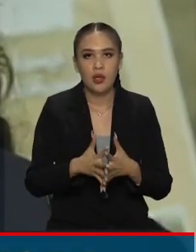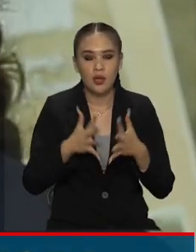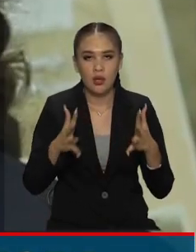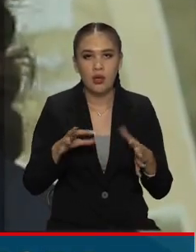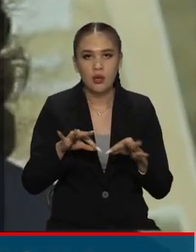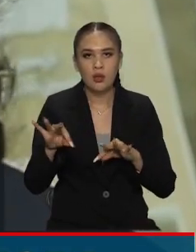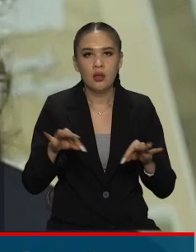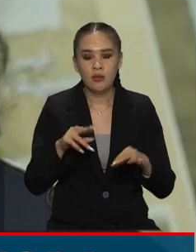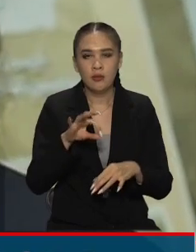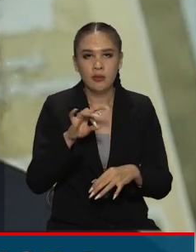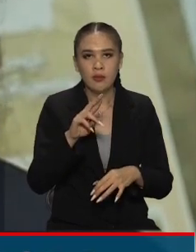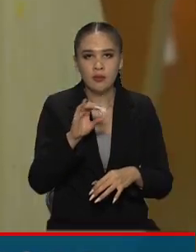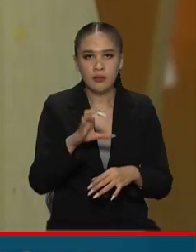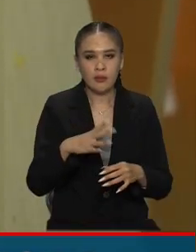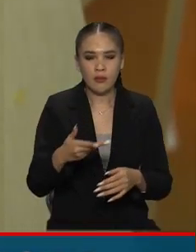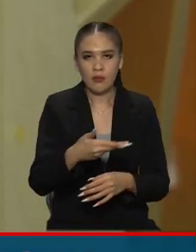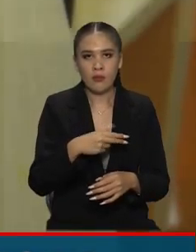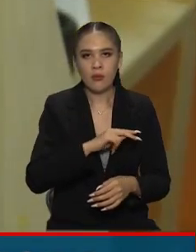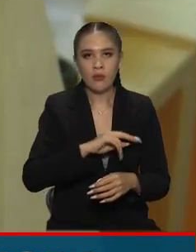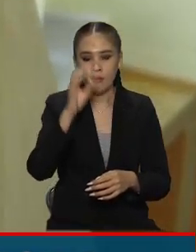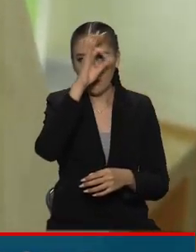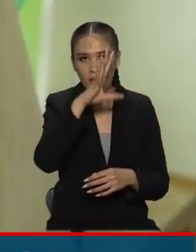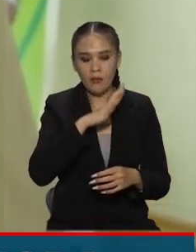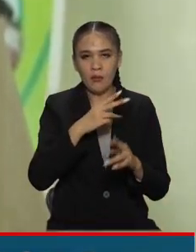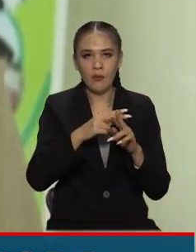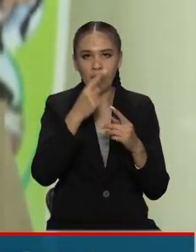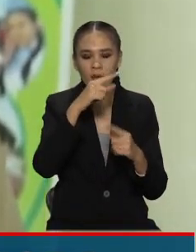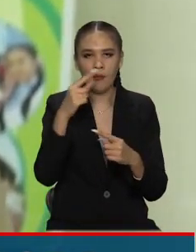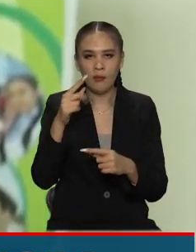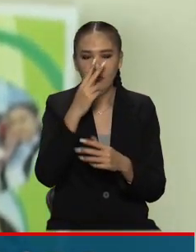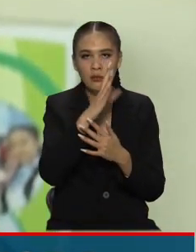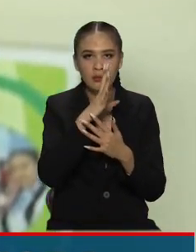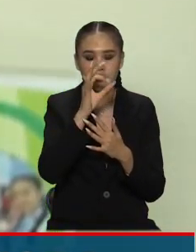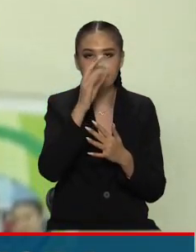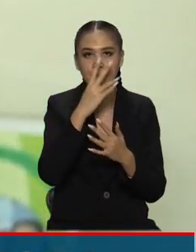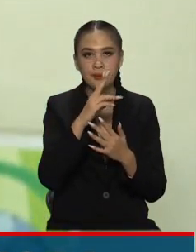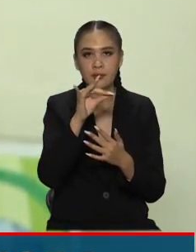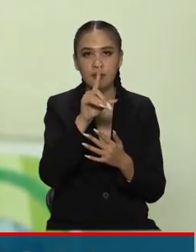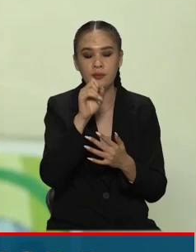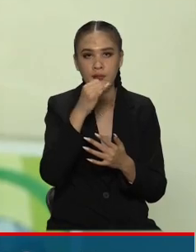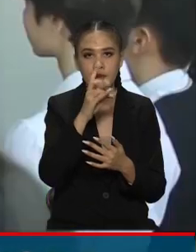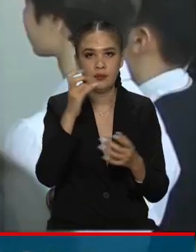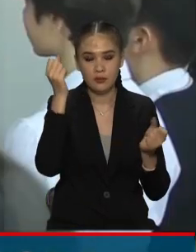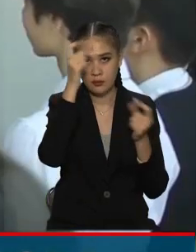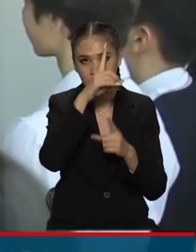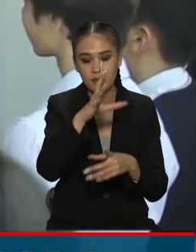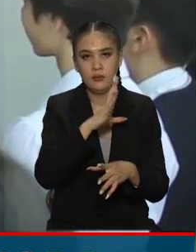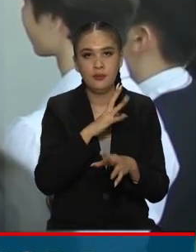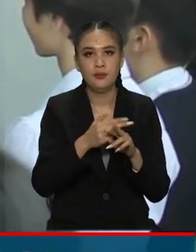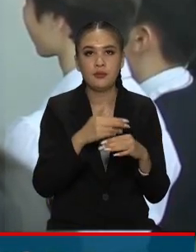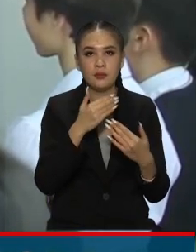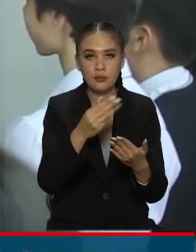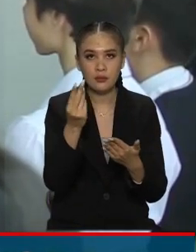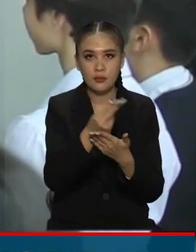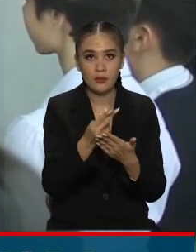проекты, связанные с нашим народом. Дизайн разработала другая талантливая ученица этой школы – Ахдана Тулмагамбет. Именно ее авторские